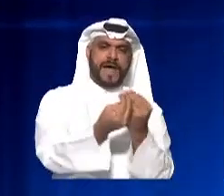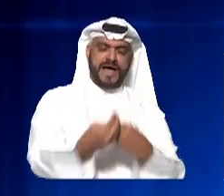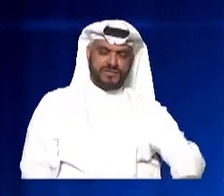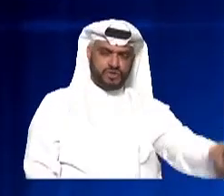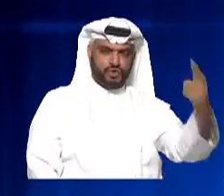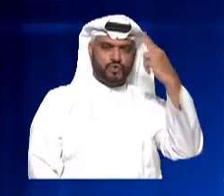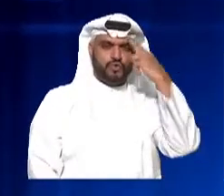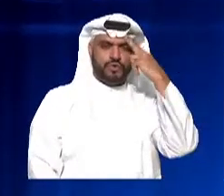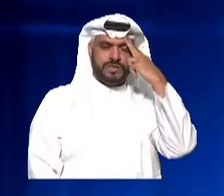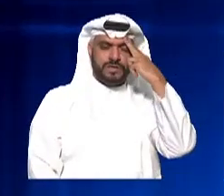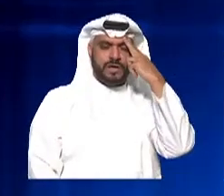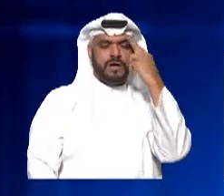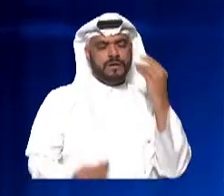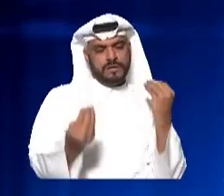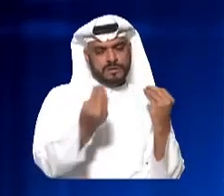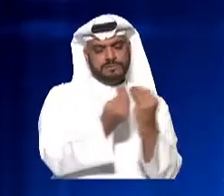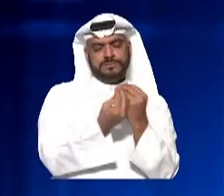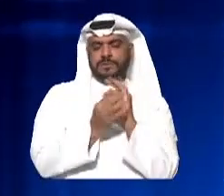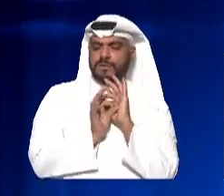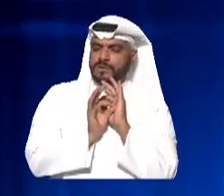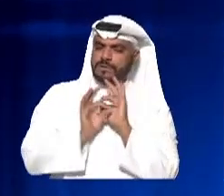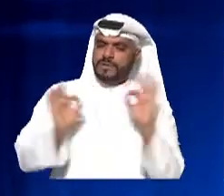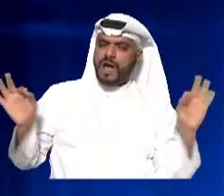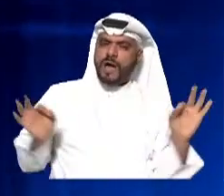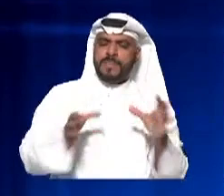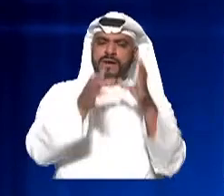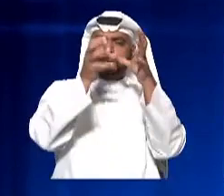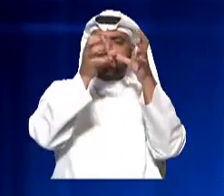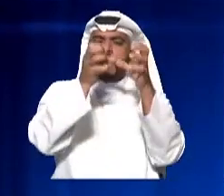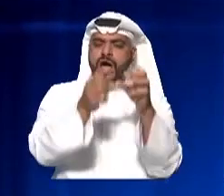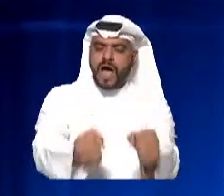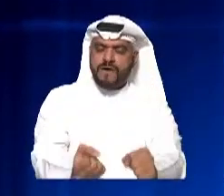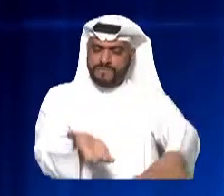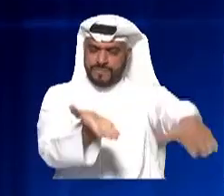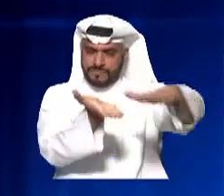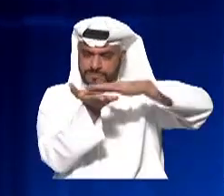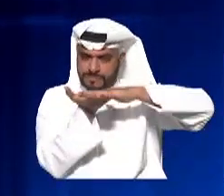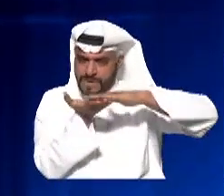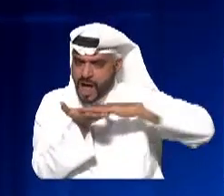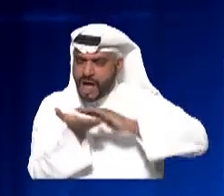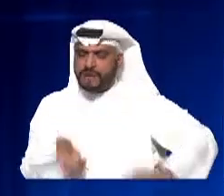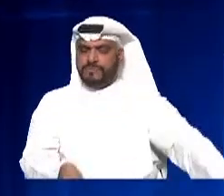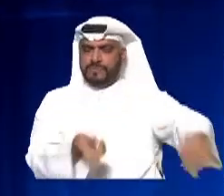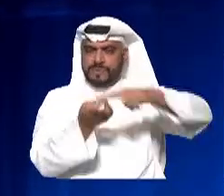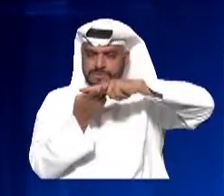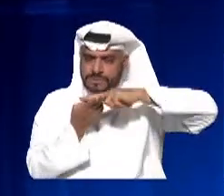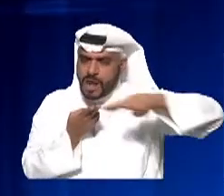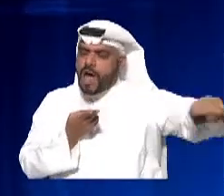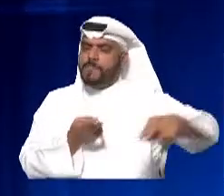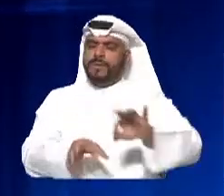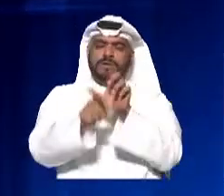المملكة العربية السعودية الشقيقة وتأييدها في كل ما تتخذه من